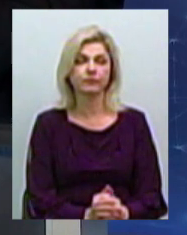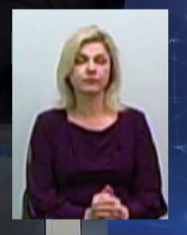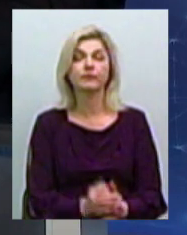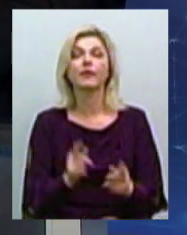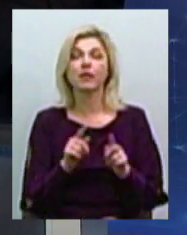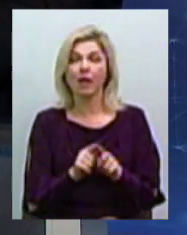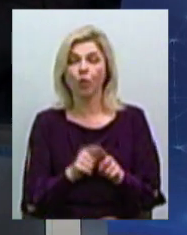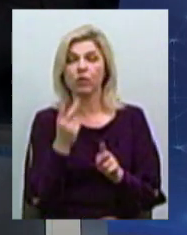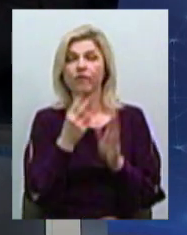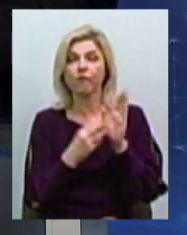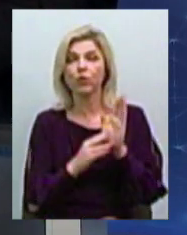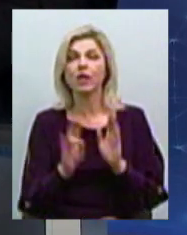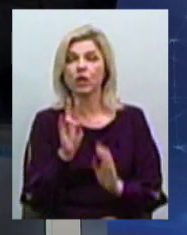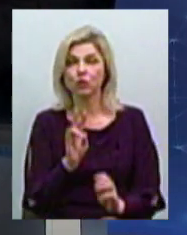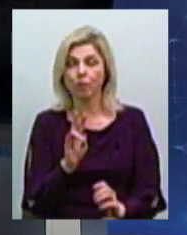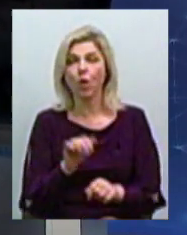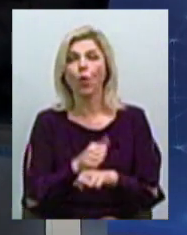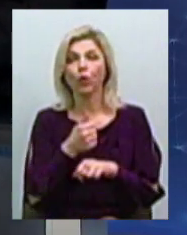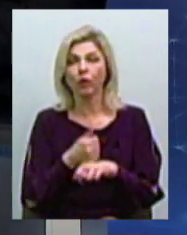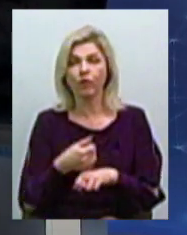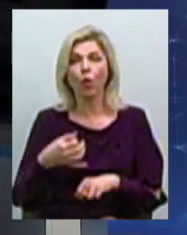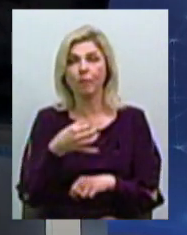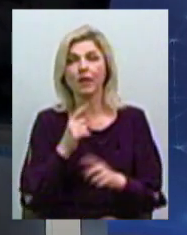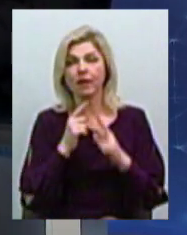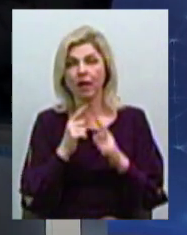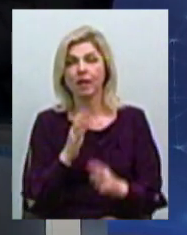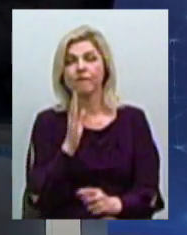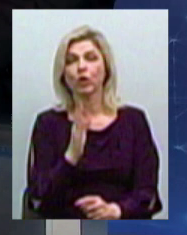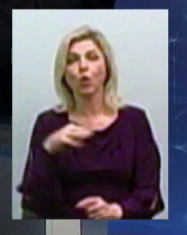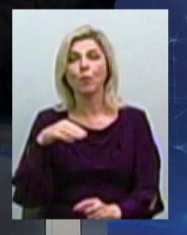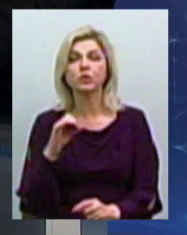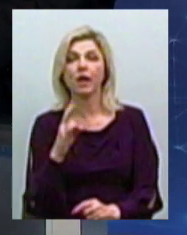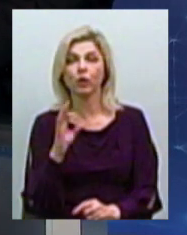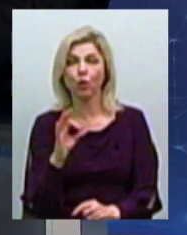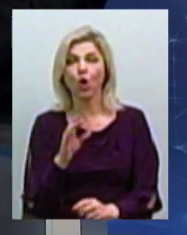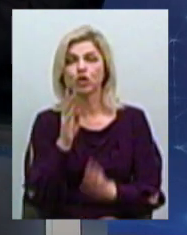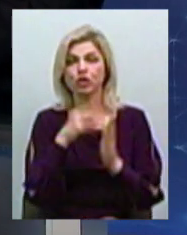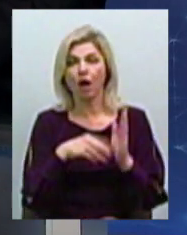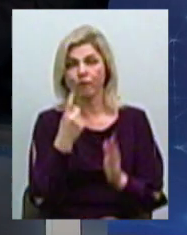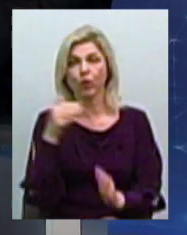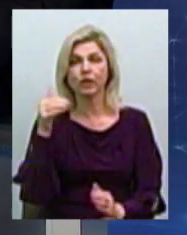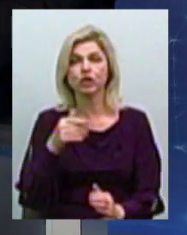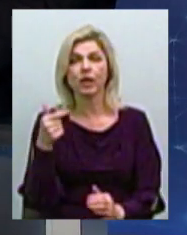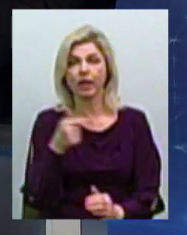Також 28 листопада голову Миколаївської обласної ради Вікторію Москаленко оштрафували на 1000 гривень